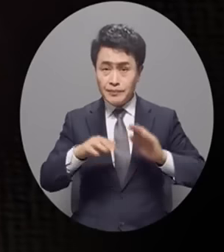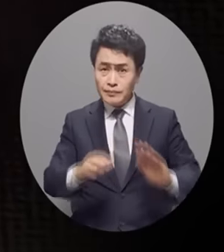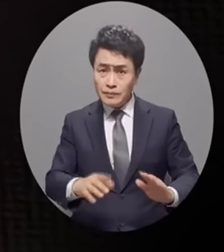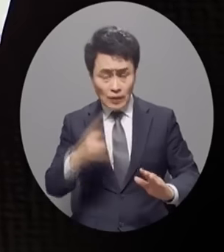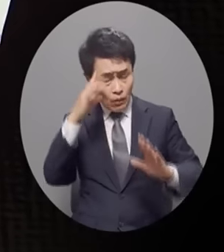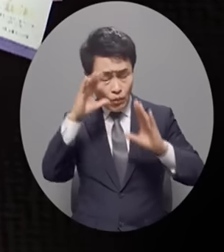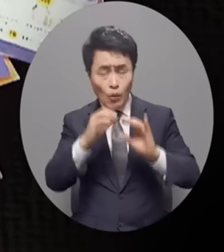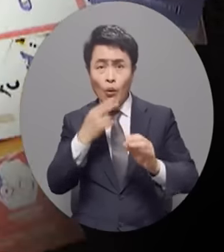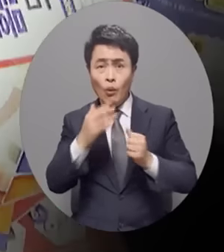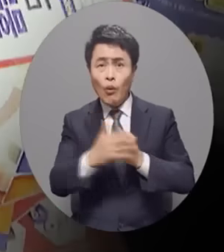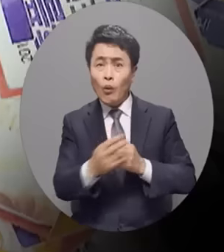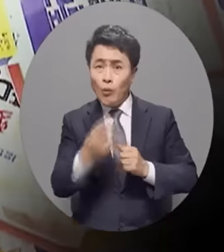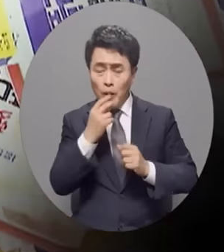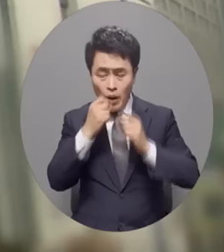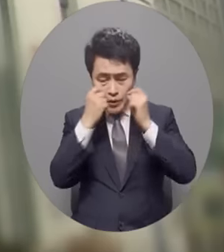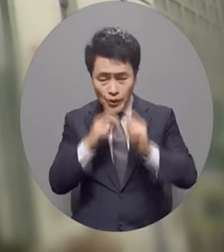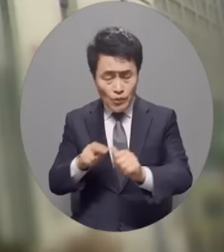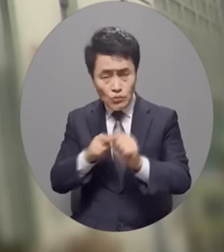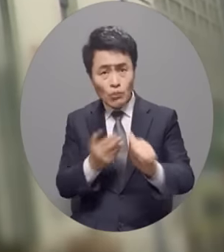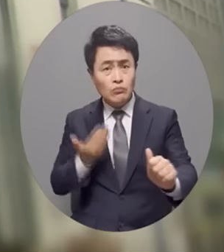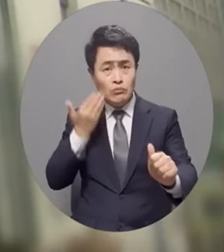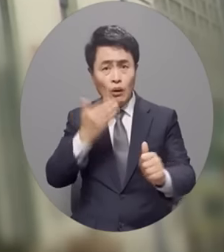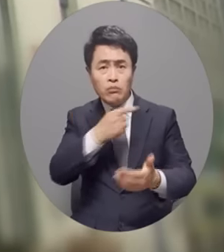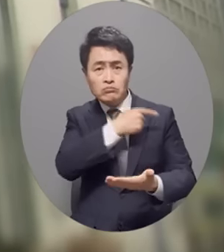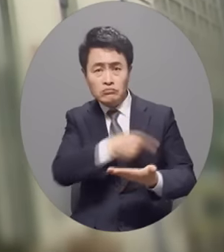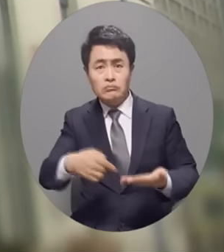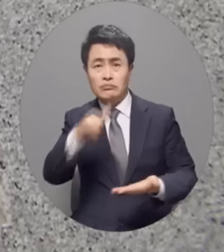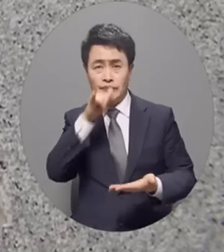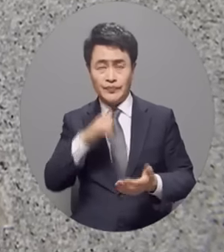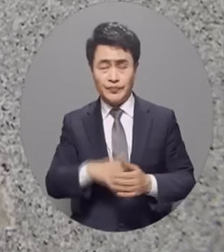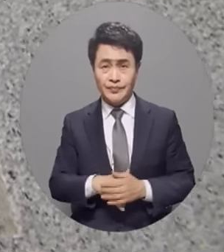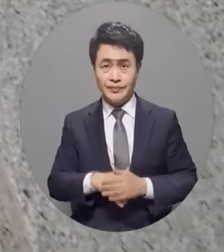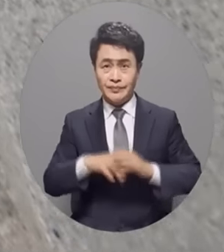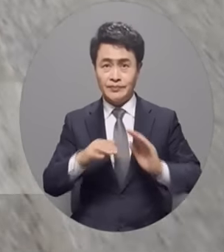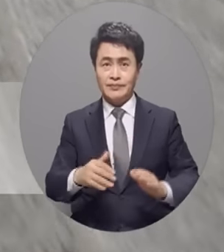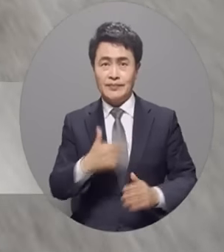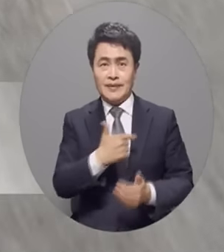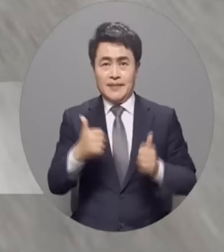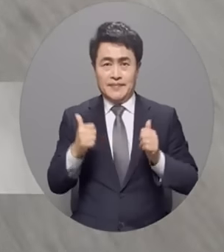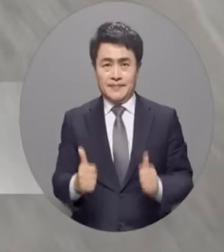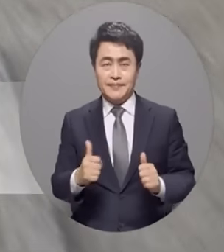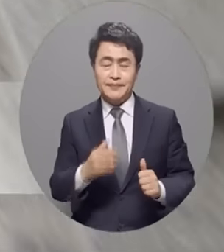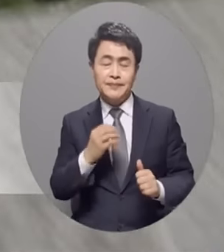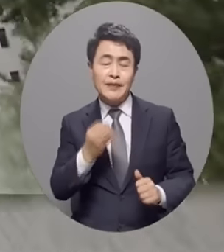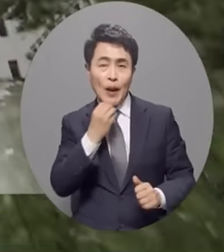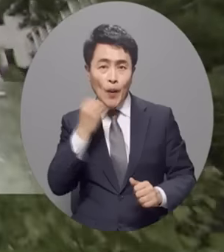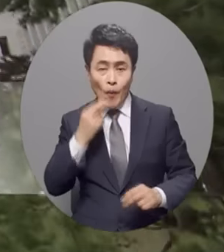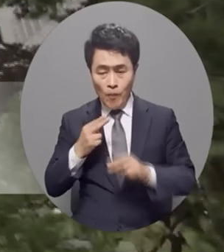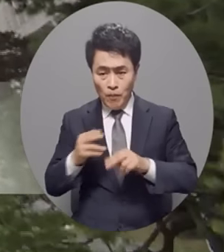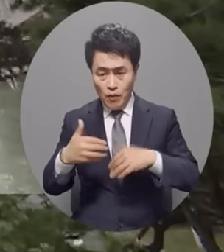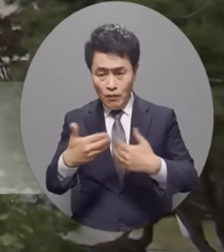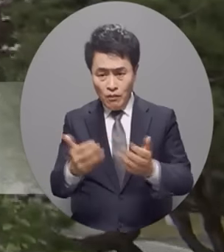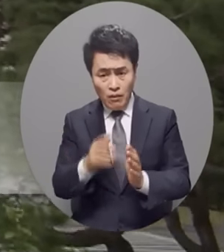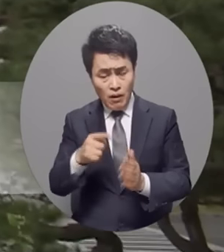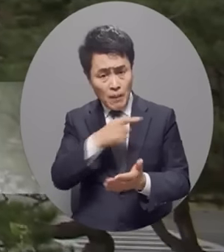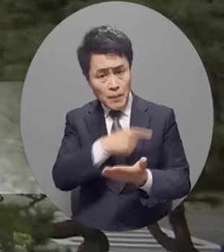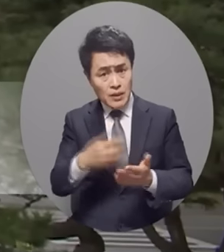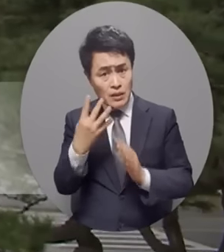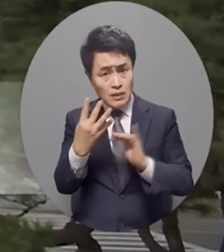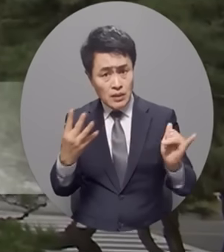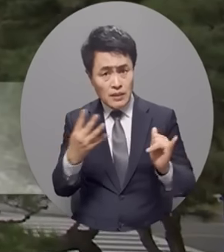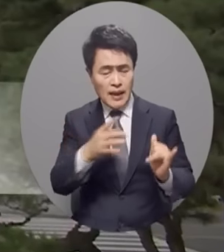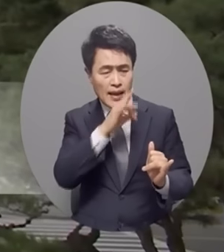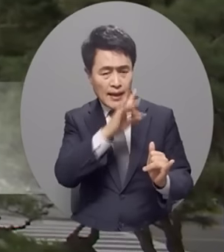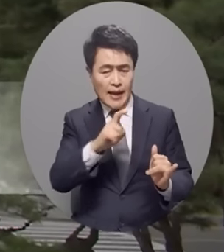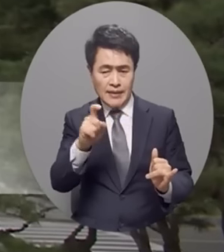동의도 없이 보험사에 개인 정보가 넘어간 피해자들도 있었습니다 대법원은 오늘 홈플러스가 이런 피해자 명에게 각각